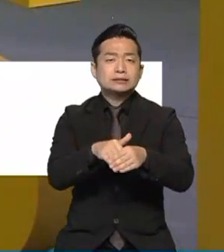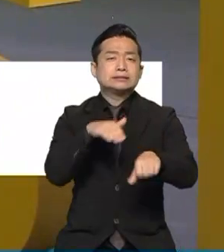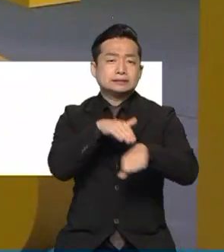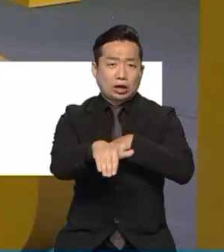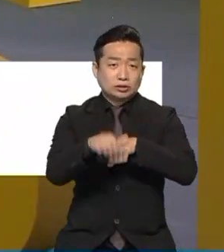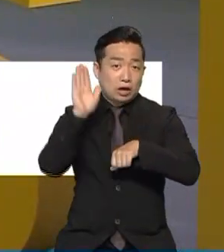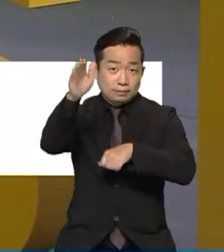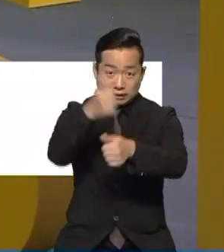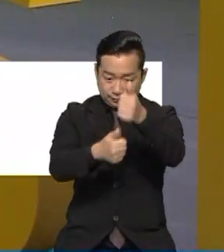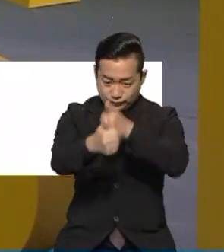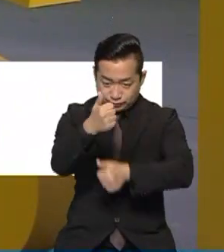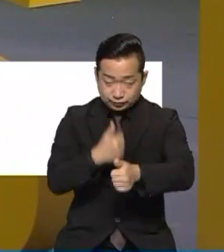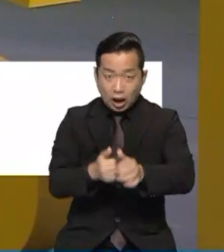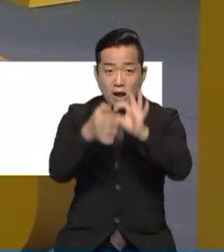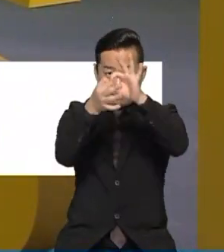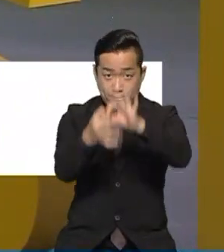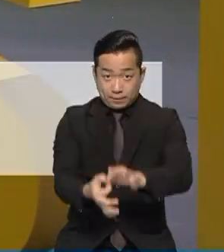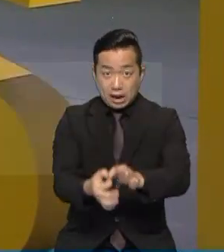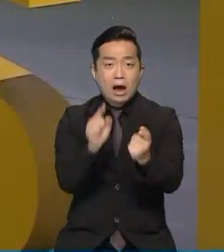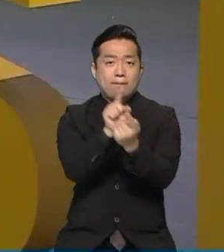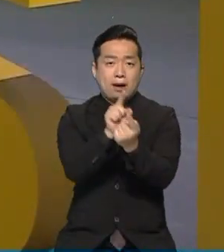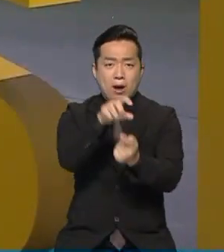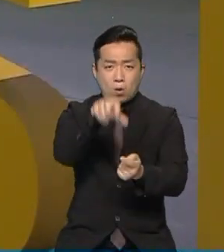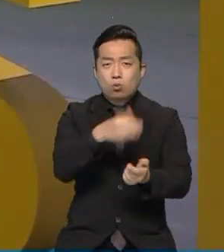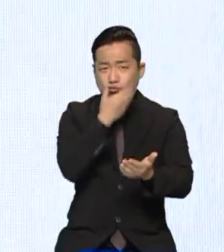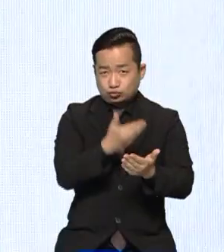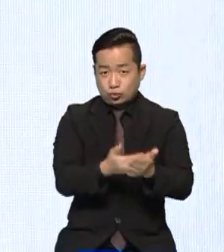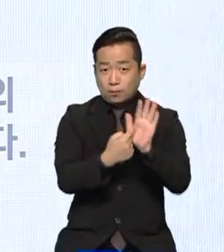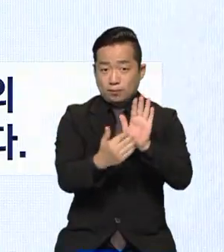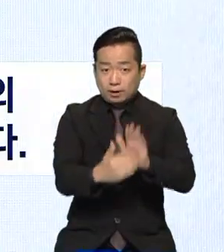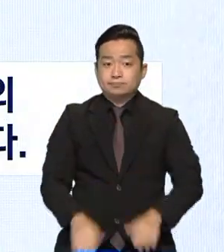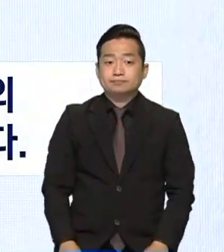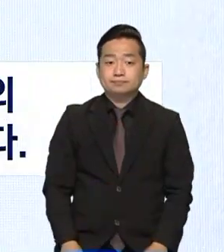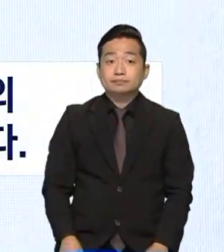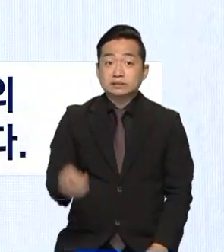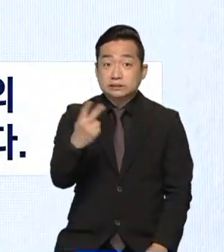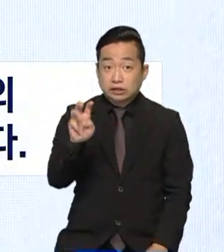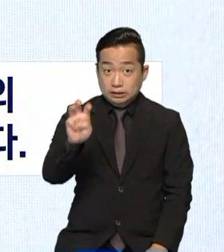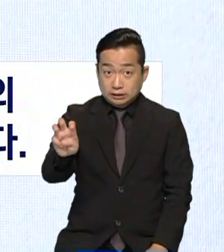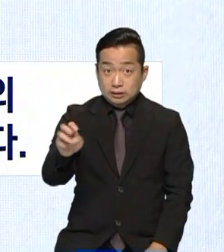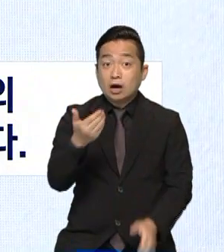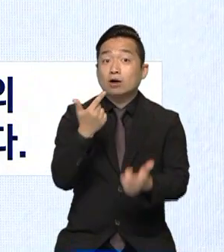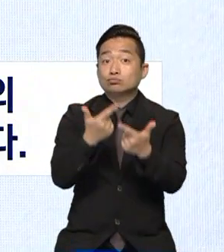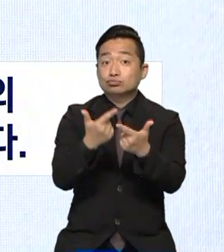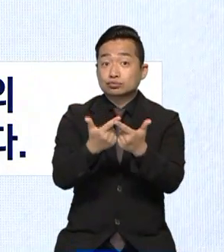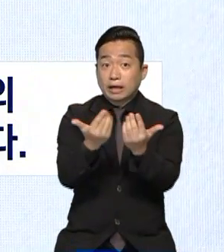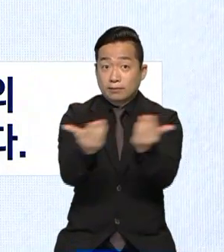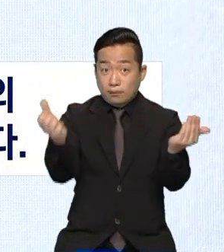세대를 연결하는 만남의 장이 될 것이라고 강조했습니다. 2030년 부산 엑스포는